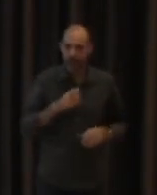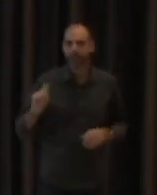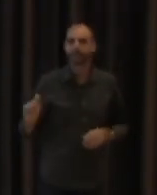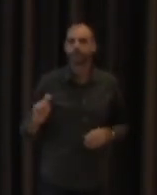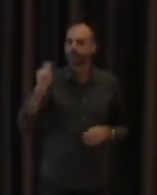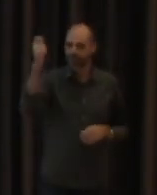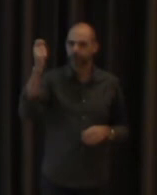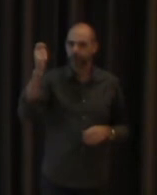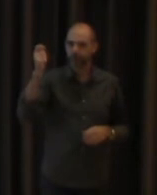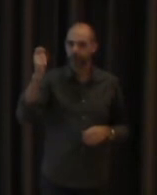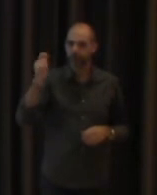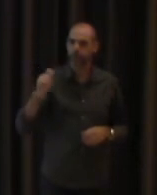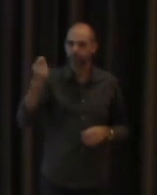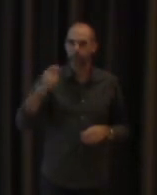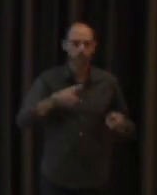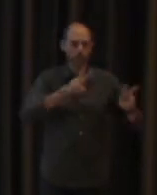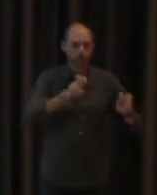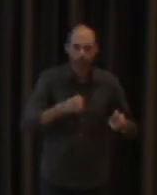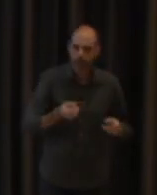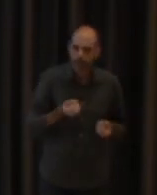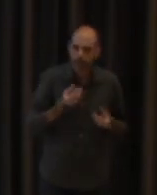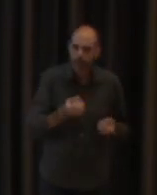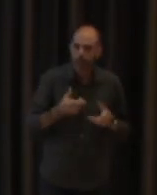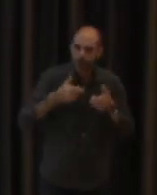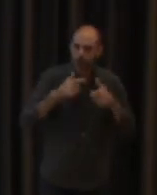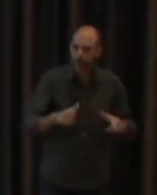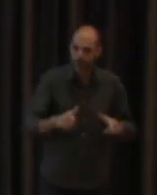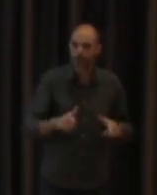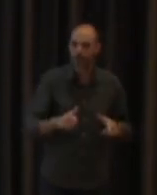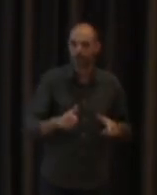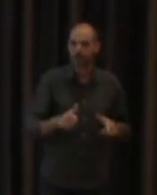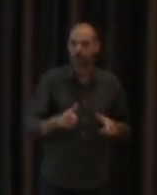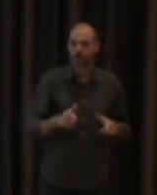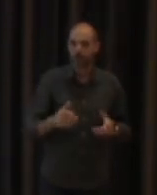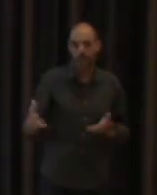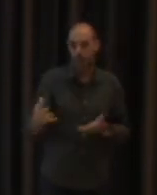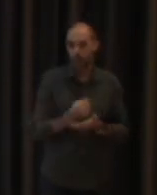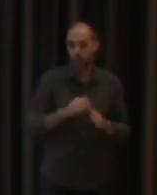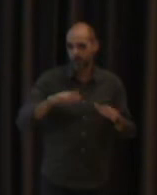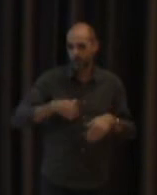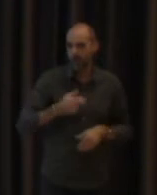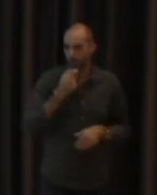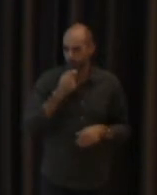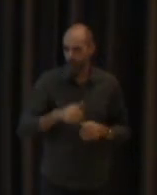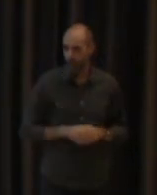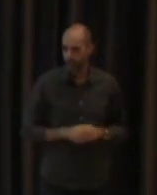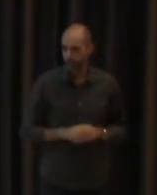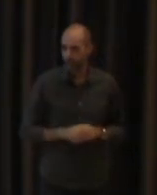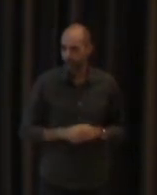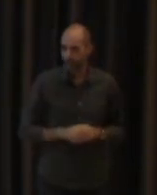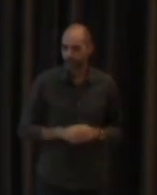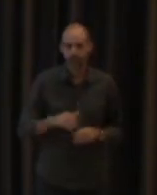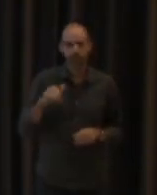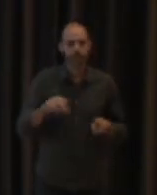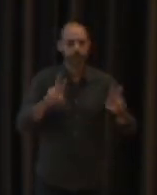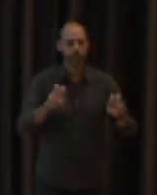passió per aquestes dades lingüístiques que són el que a tots ens agraden. La lliçó que pronunciaré